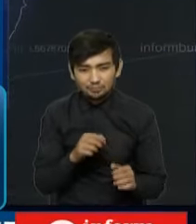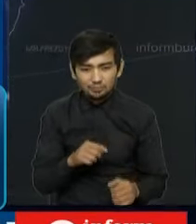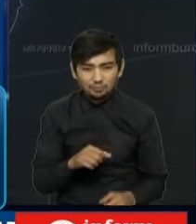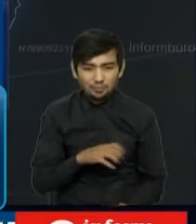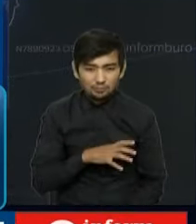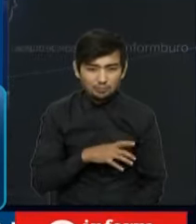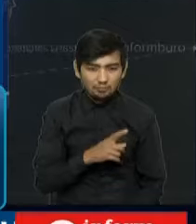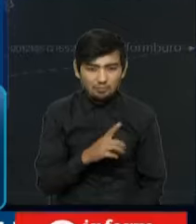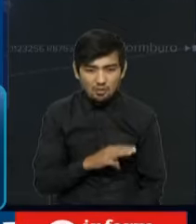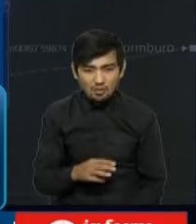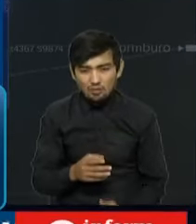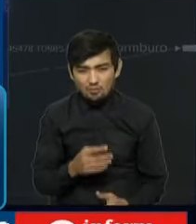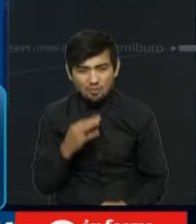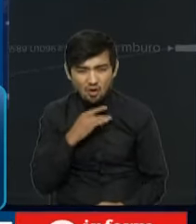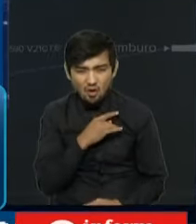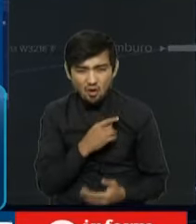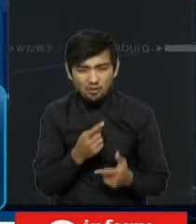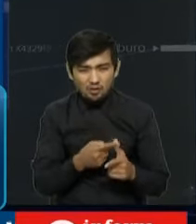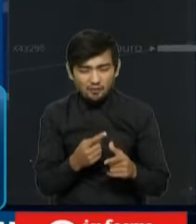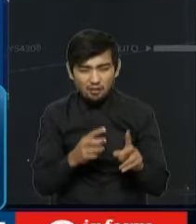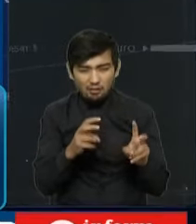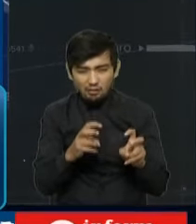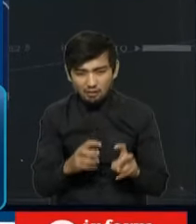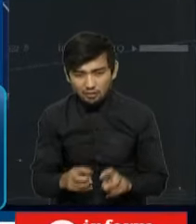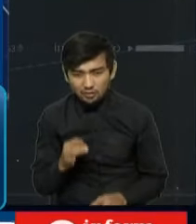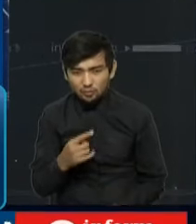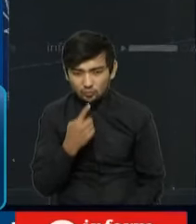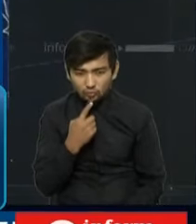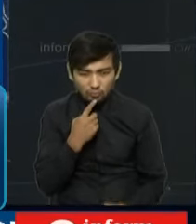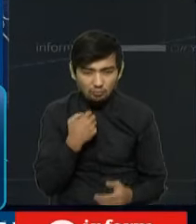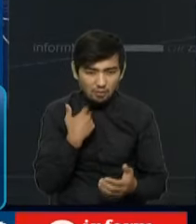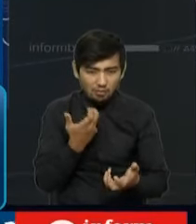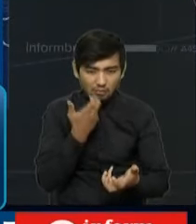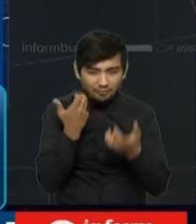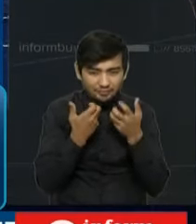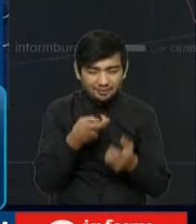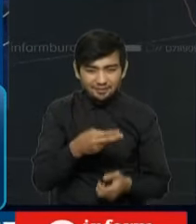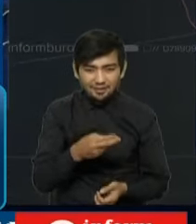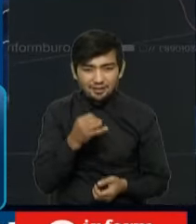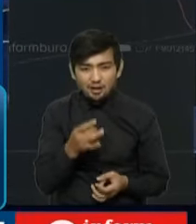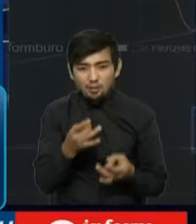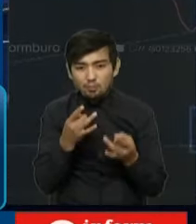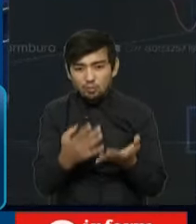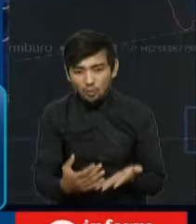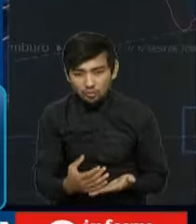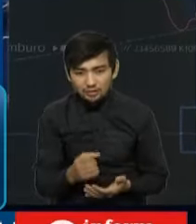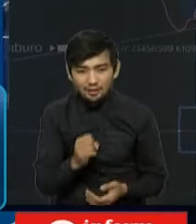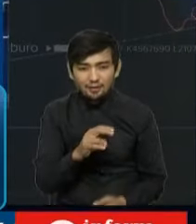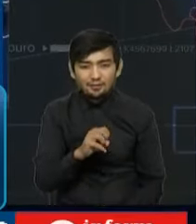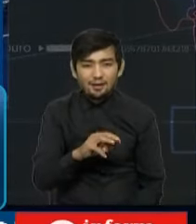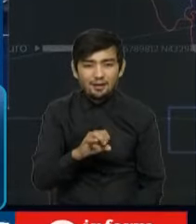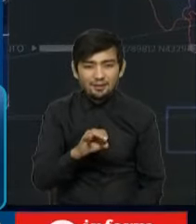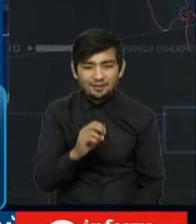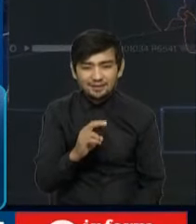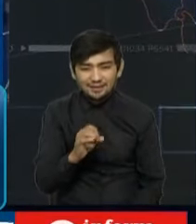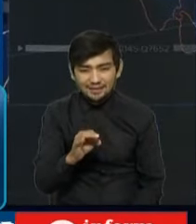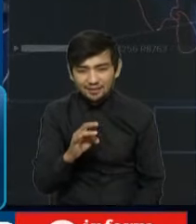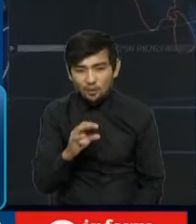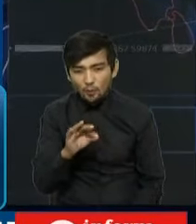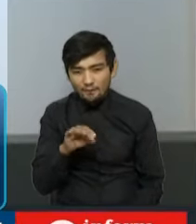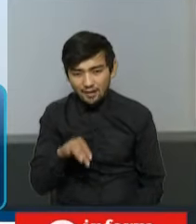миллионы наименований, поэтому это очень сложно и трудоемко получается. Для того, чтобы просто анализировать, да, получается, с точки зрения анализа